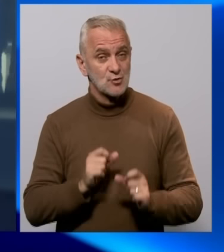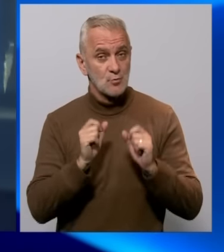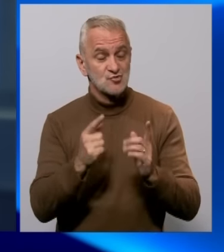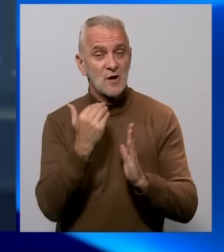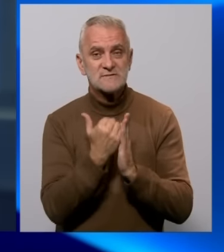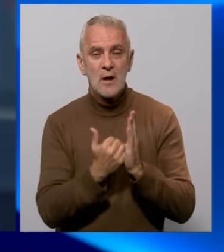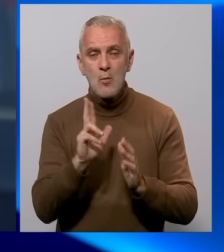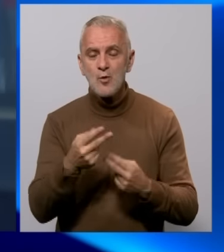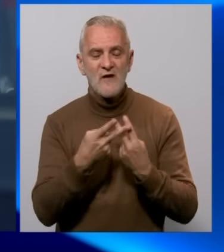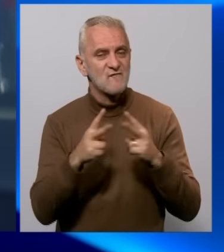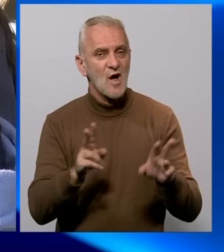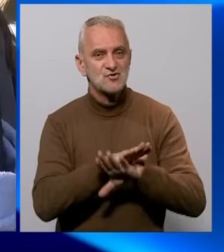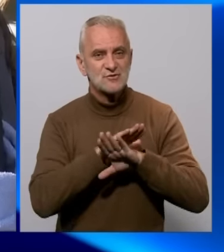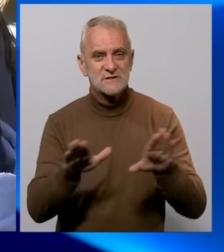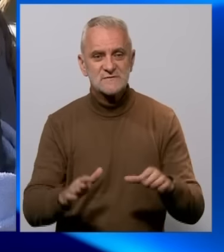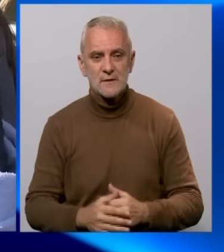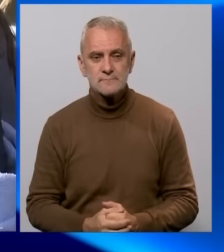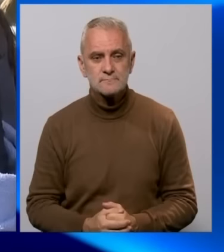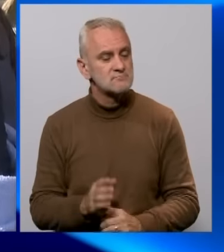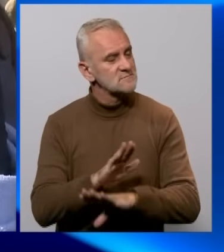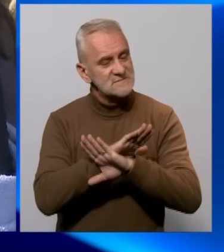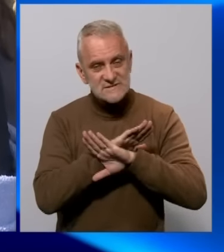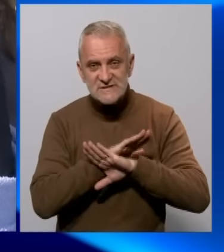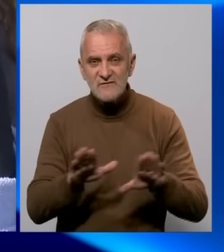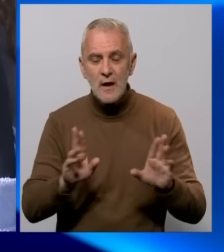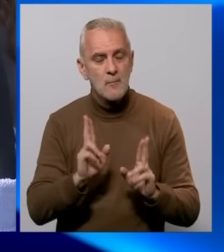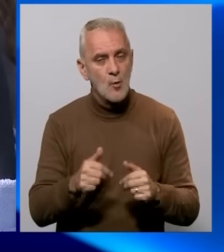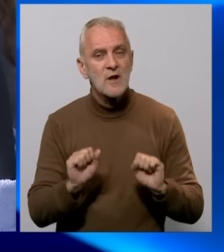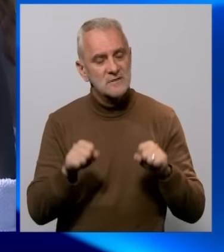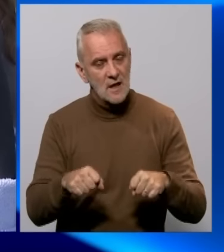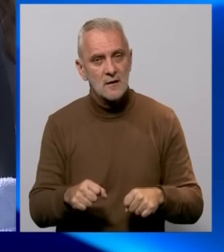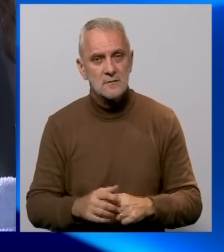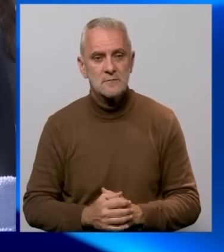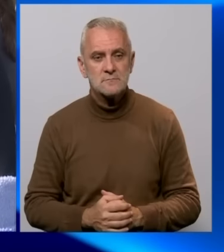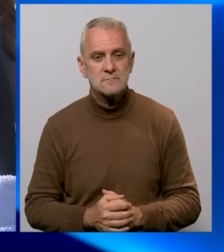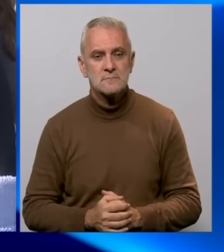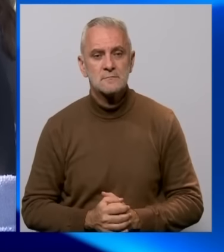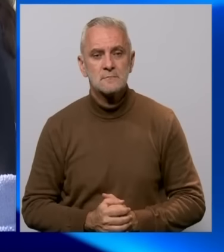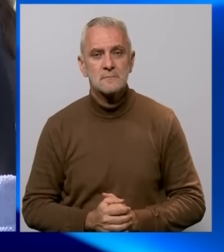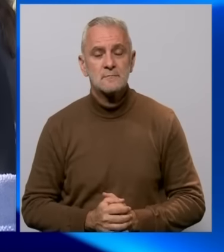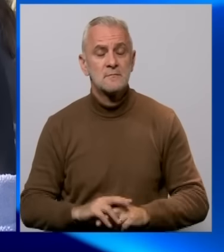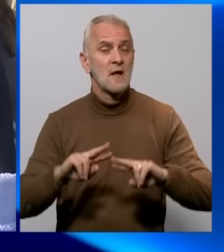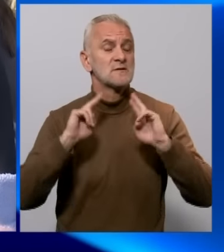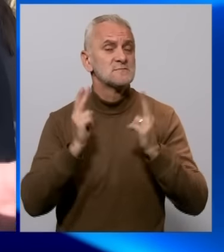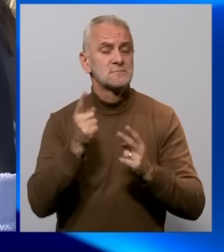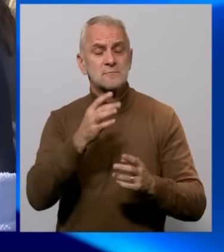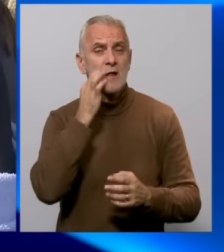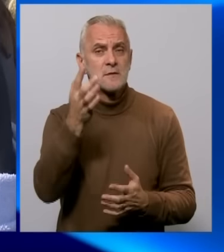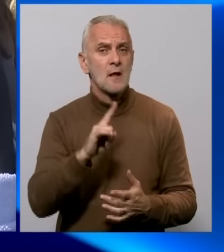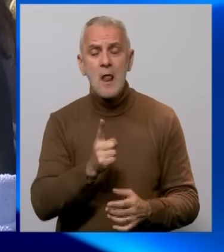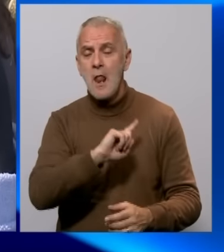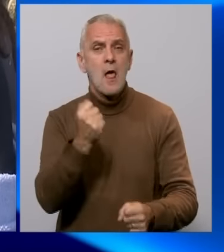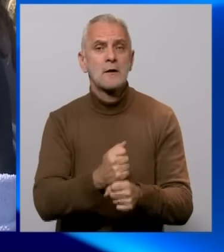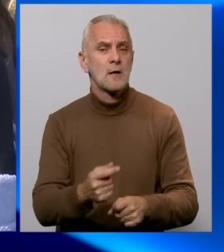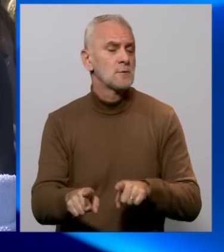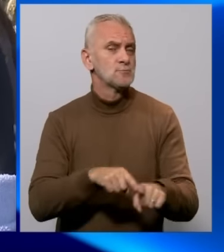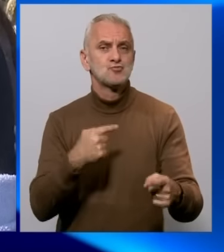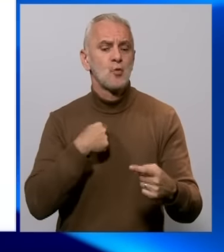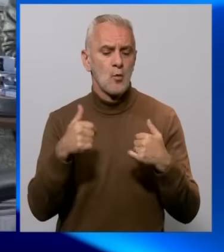zakon mora važiti za sve. Za sve, da, da. Svjetski dan, neradni, pa neka i kod nas o